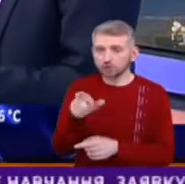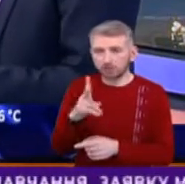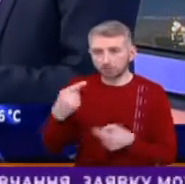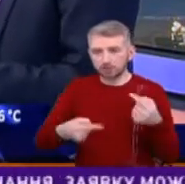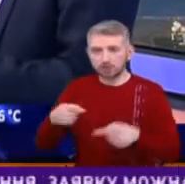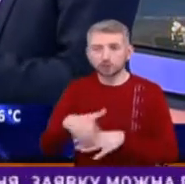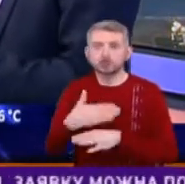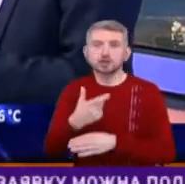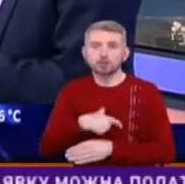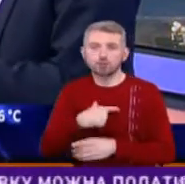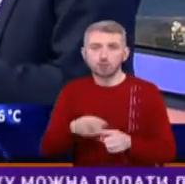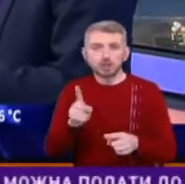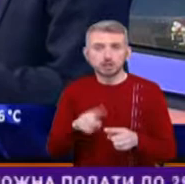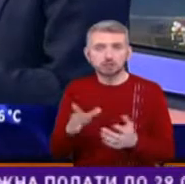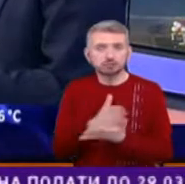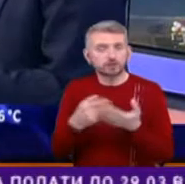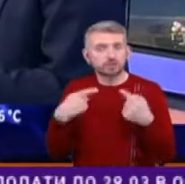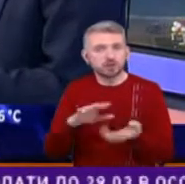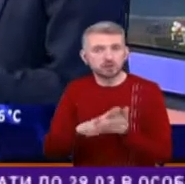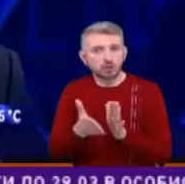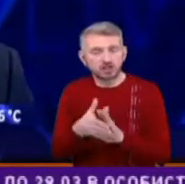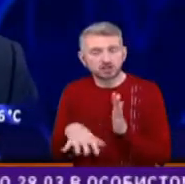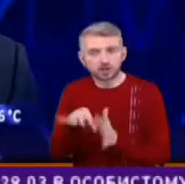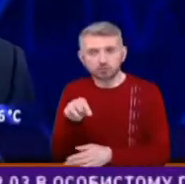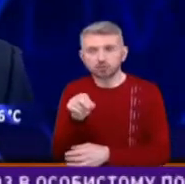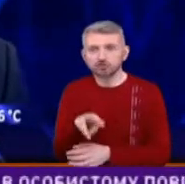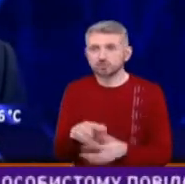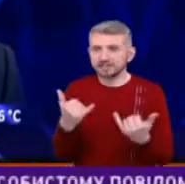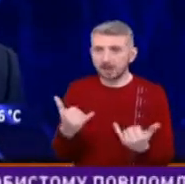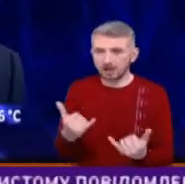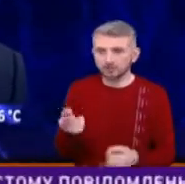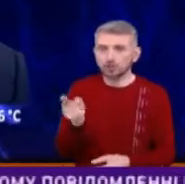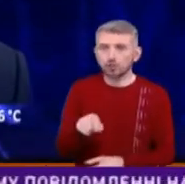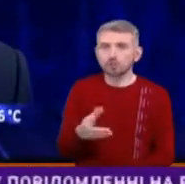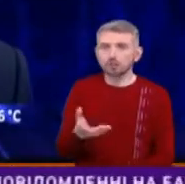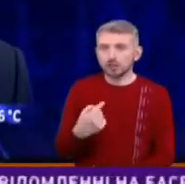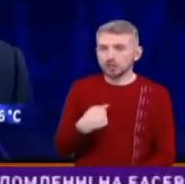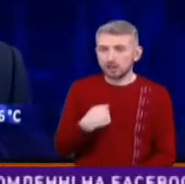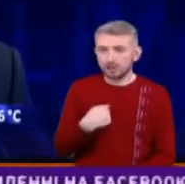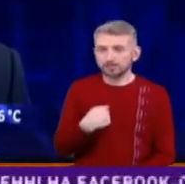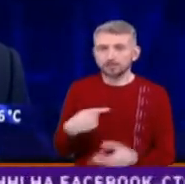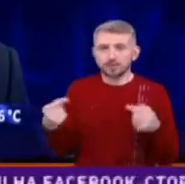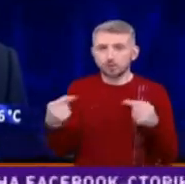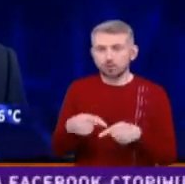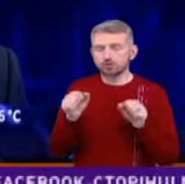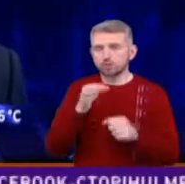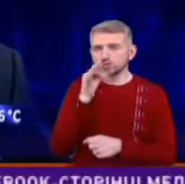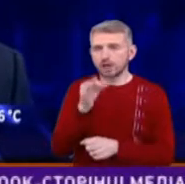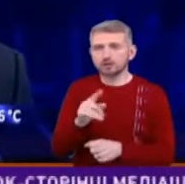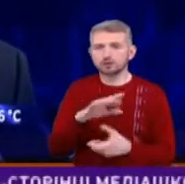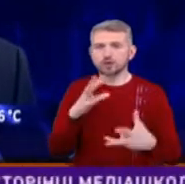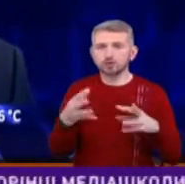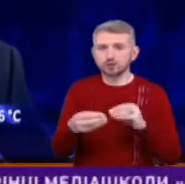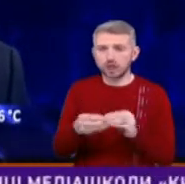дебатують між собою, це ставить трошки іншу ситуацію вибору, ніж зараз. Тому я... Точно можу сказати, що